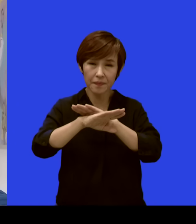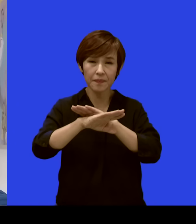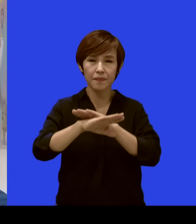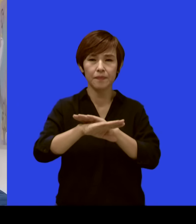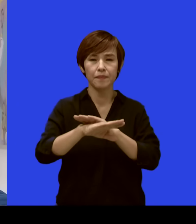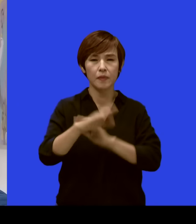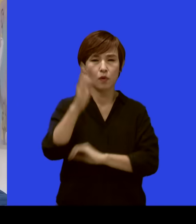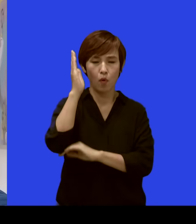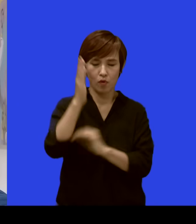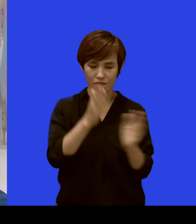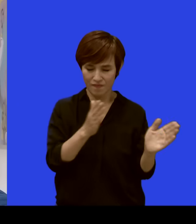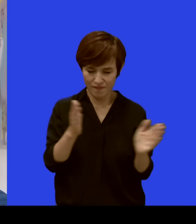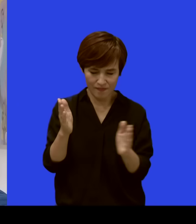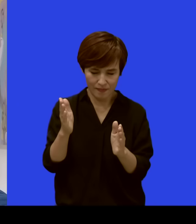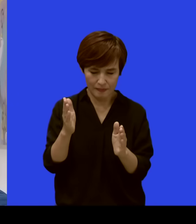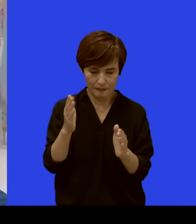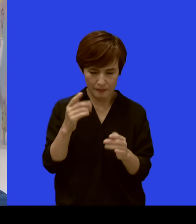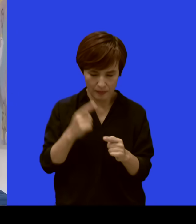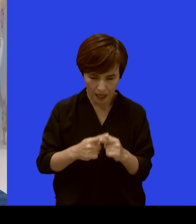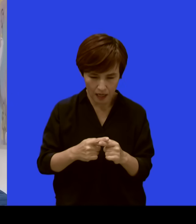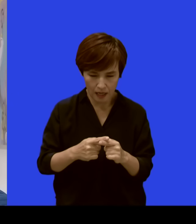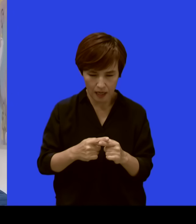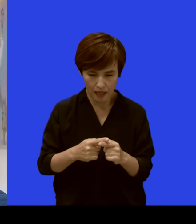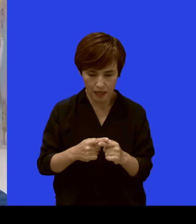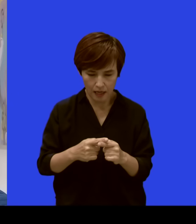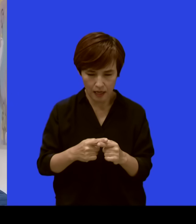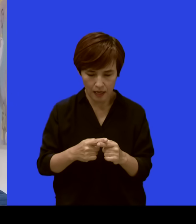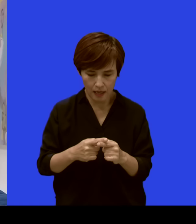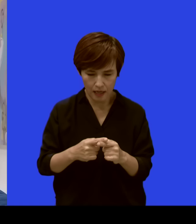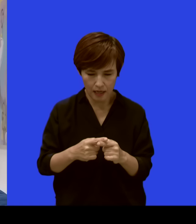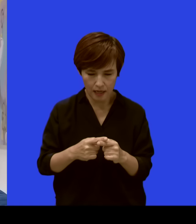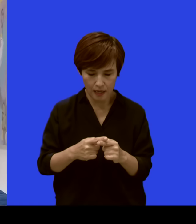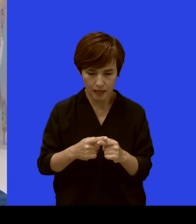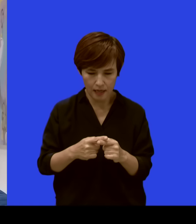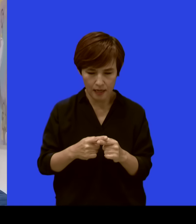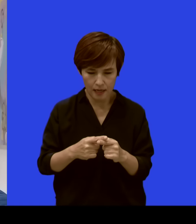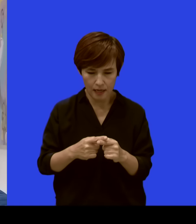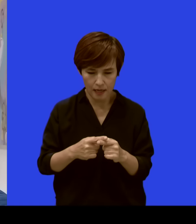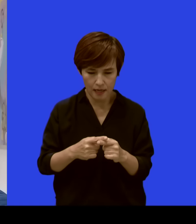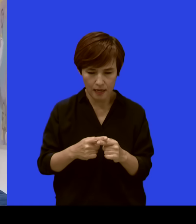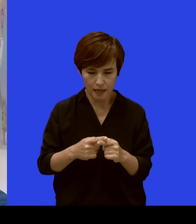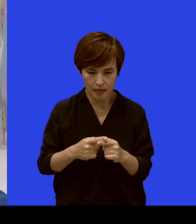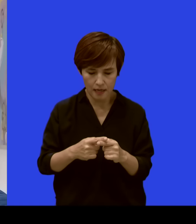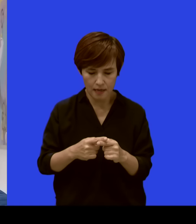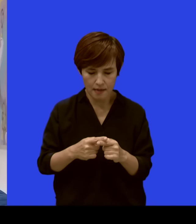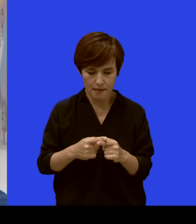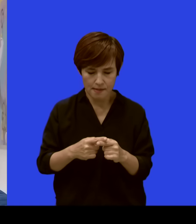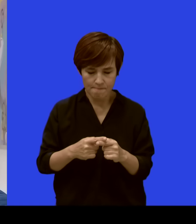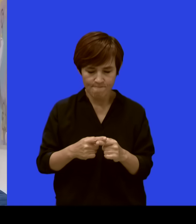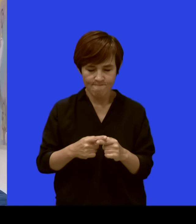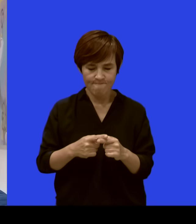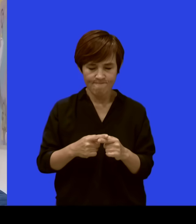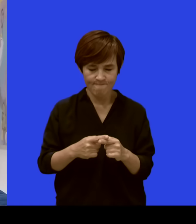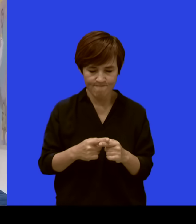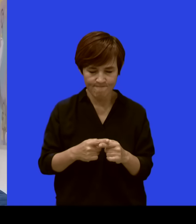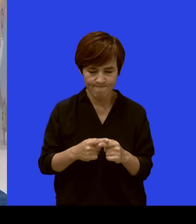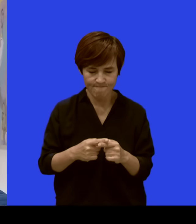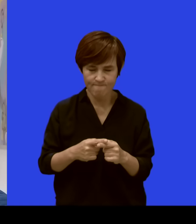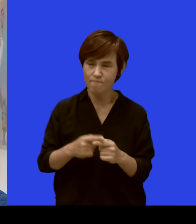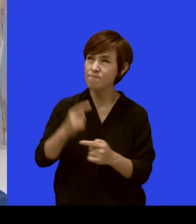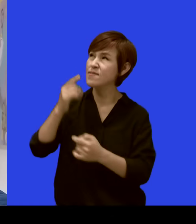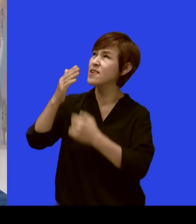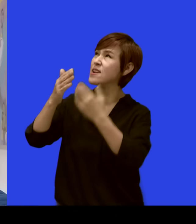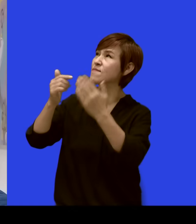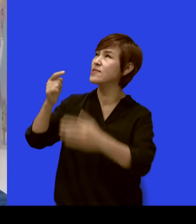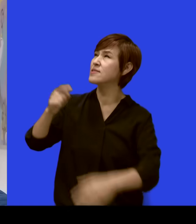설교를 준비하다가 이게 저한테 이제 혼자 이제 그야말로 증상이 나타나서 하나님 향해서